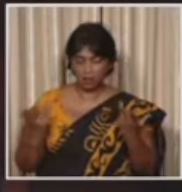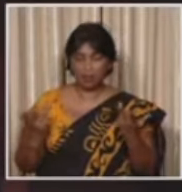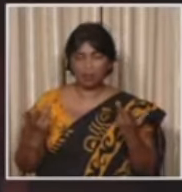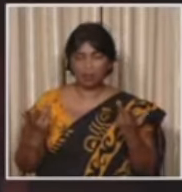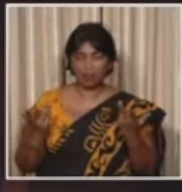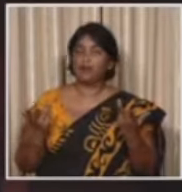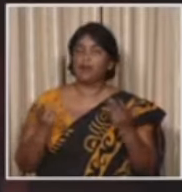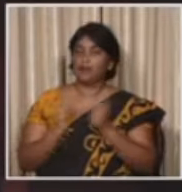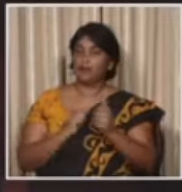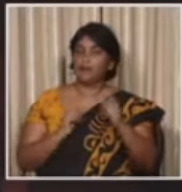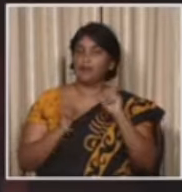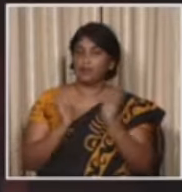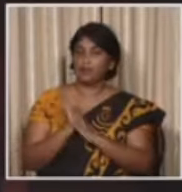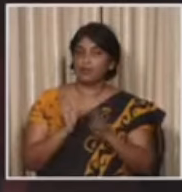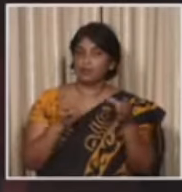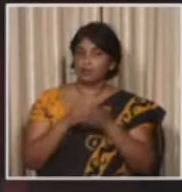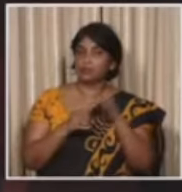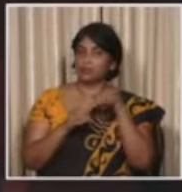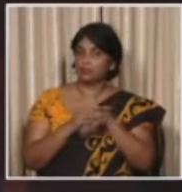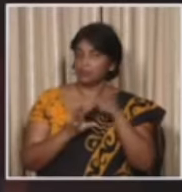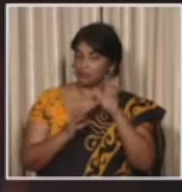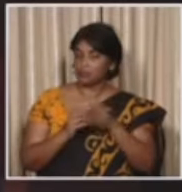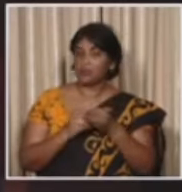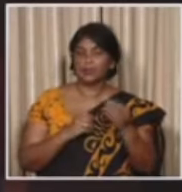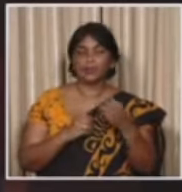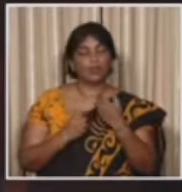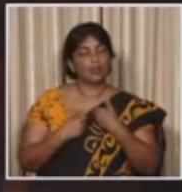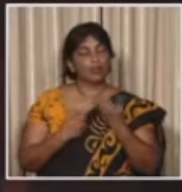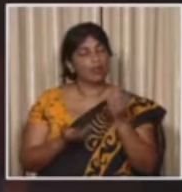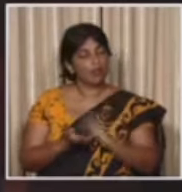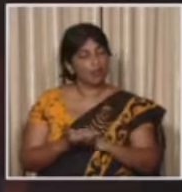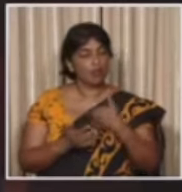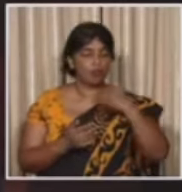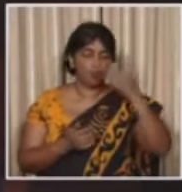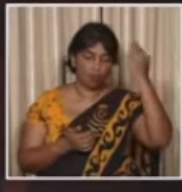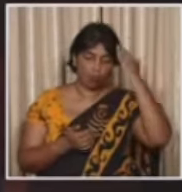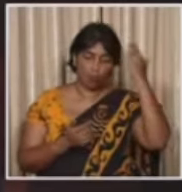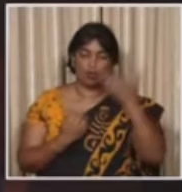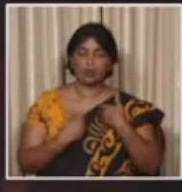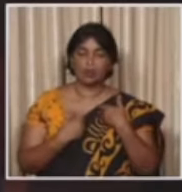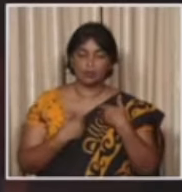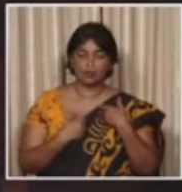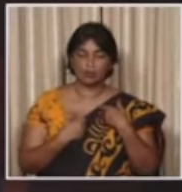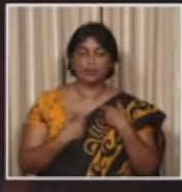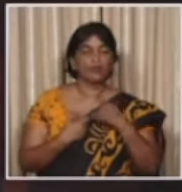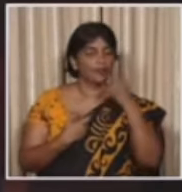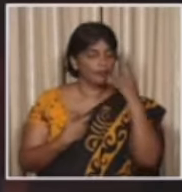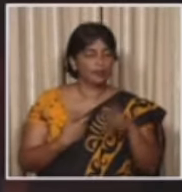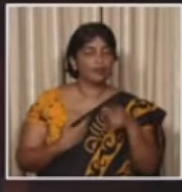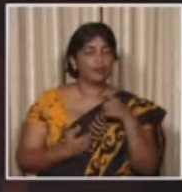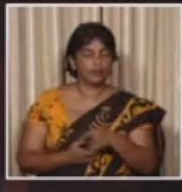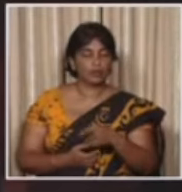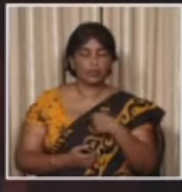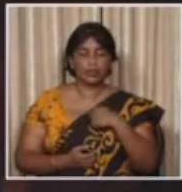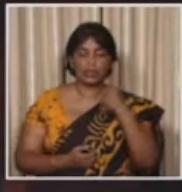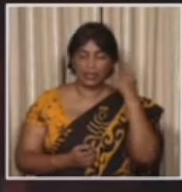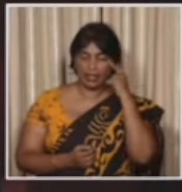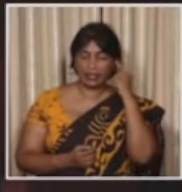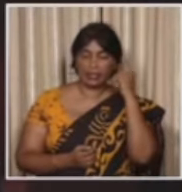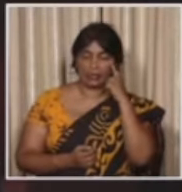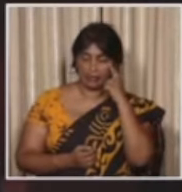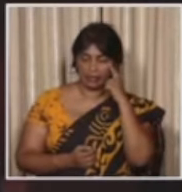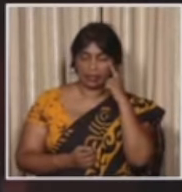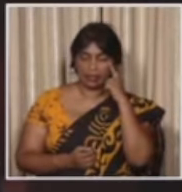ලබා දෙන්න, කාරක ප්‍රාග්ධනයක් ලබා දෙන්න අපි ආපහු මුල් තැනට එනවා. ඒ නිසා විශේෂයෙන් මේක ගැනත් යම්